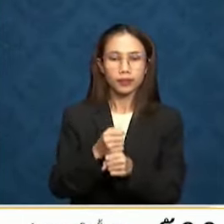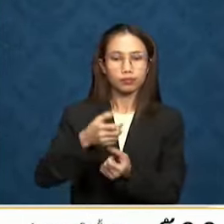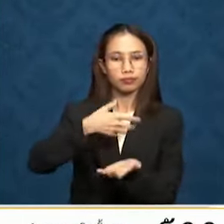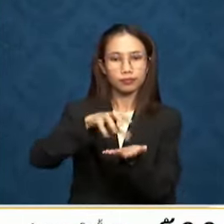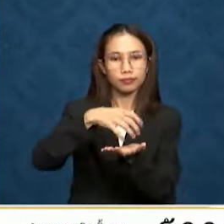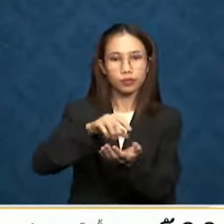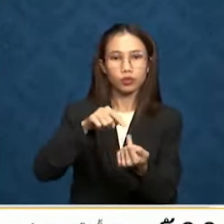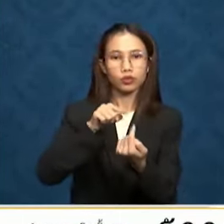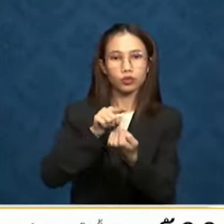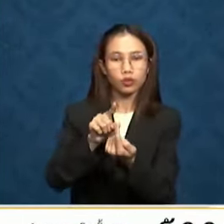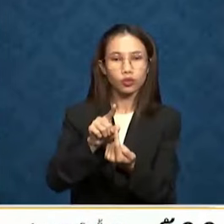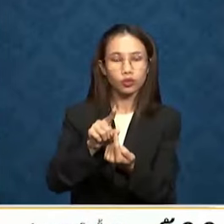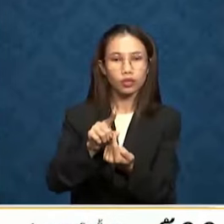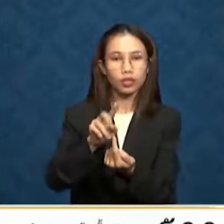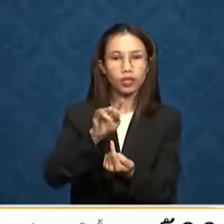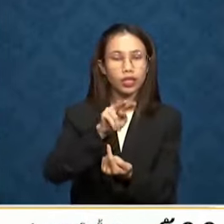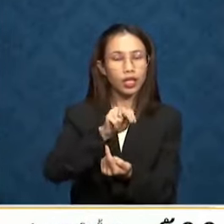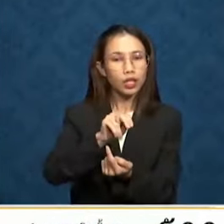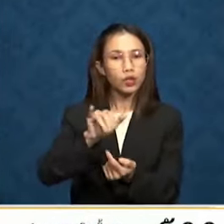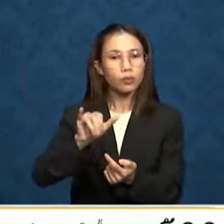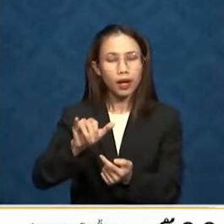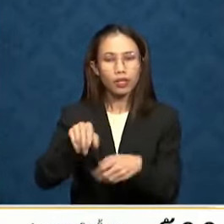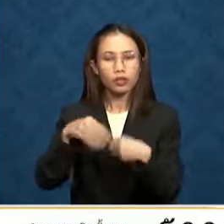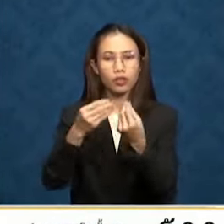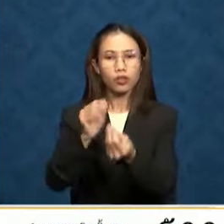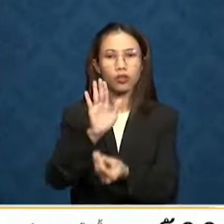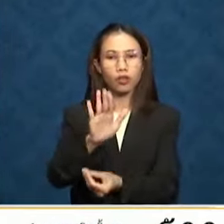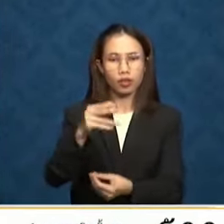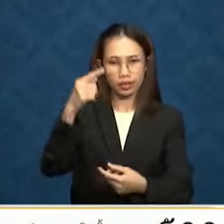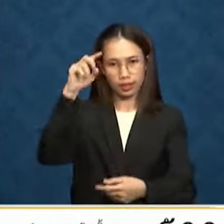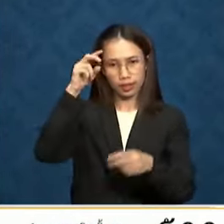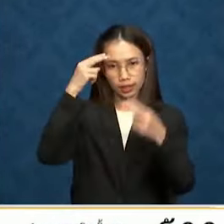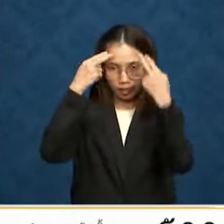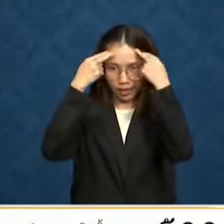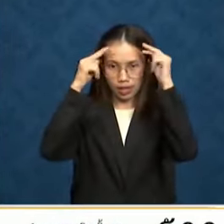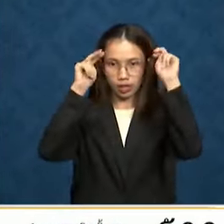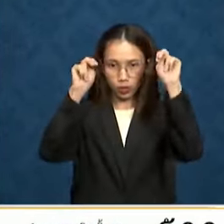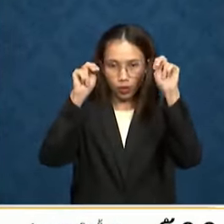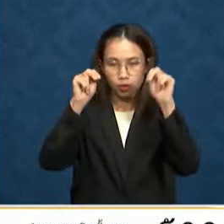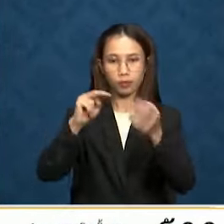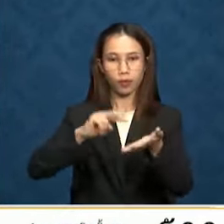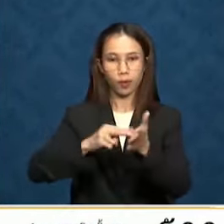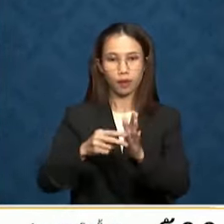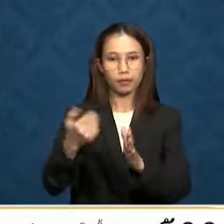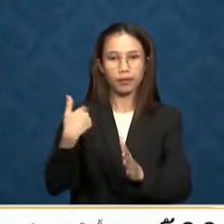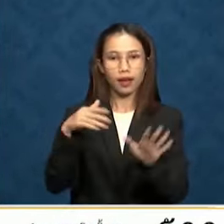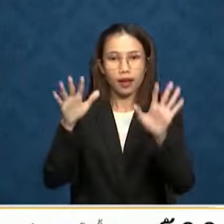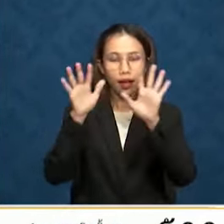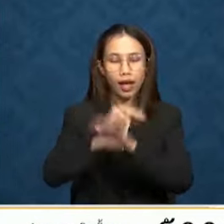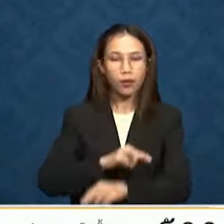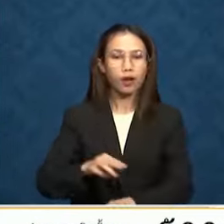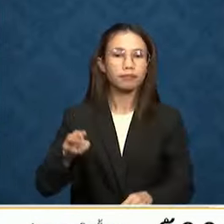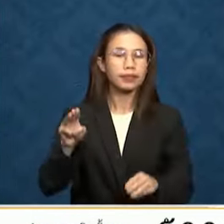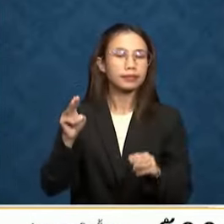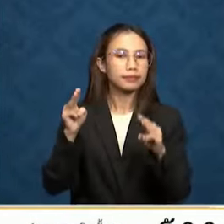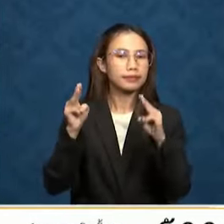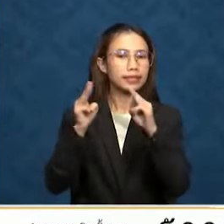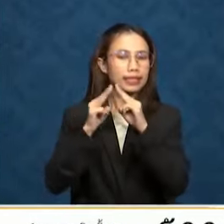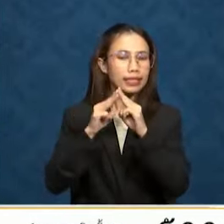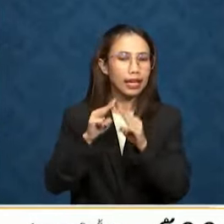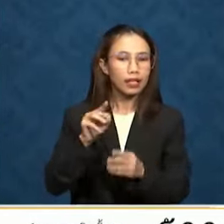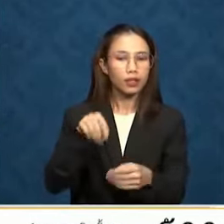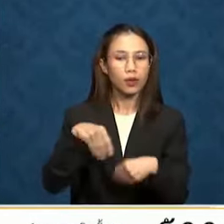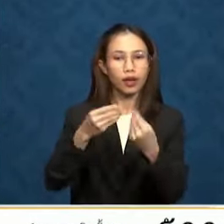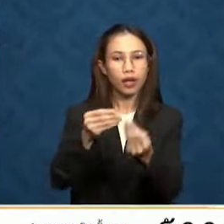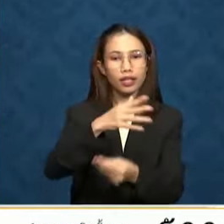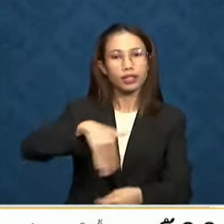นโยบายประจำปีของท่านนายกเนี่ยมีความหมายค่ะและเพื่อเป็นสัญญาประชาคมบอกทิศทางให้ทุก